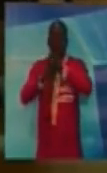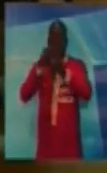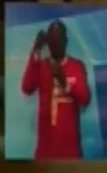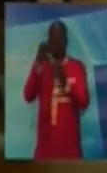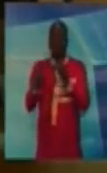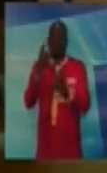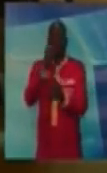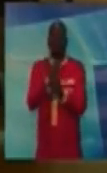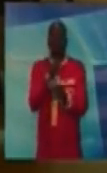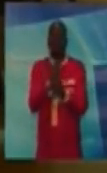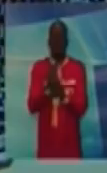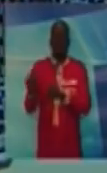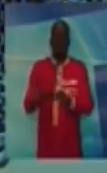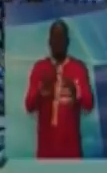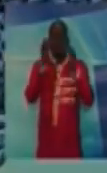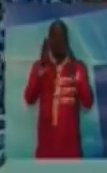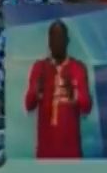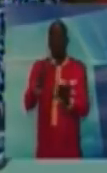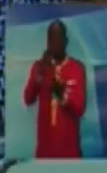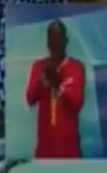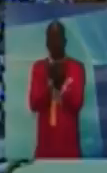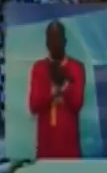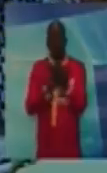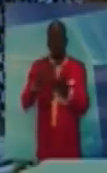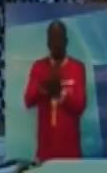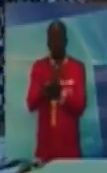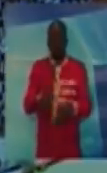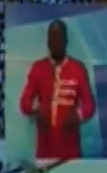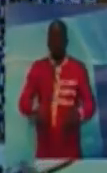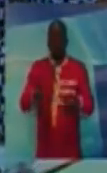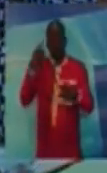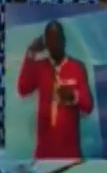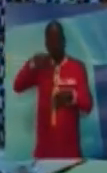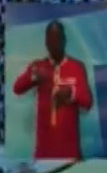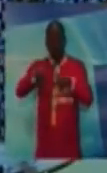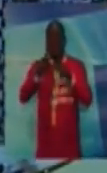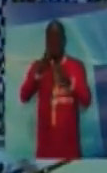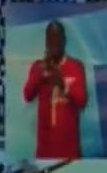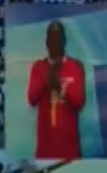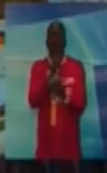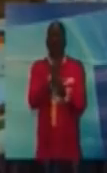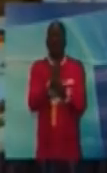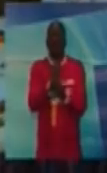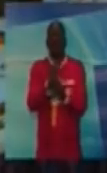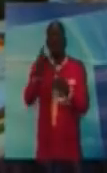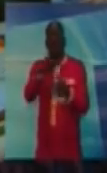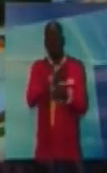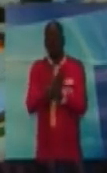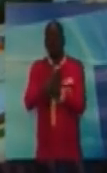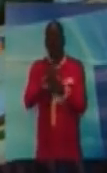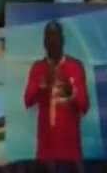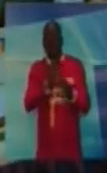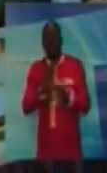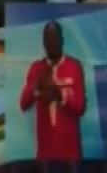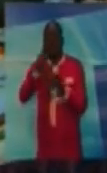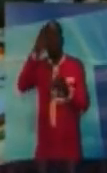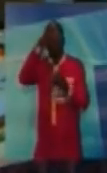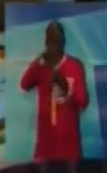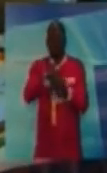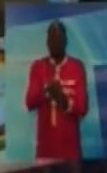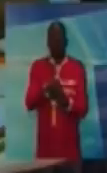des travaux, ces acteurs vont élaborer une feuille de route qui leur permettra de travailler à maintenir la cohésion en leur